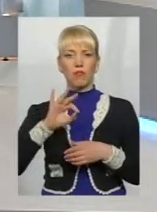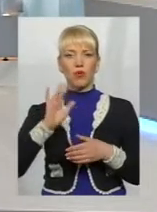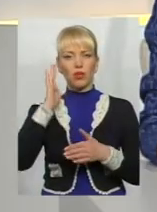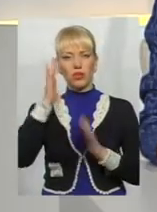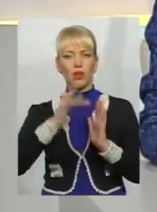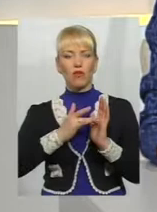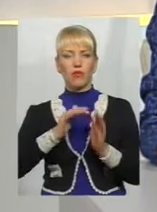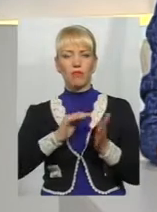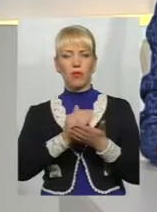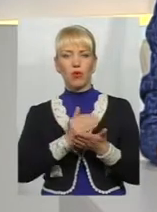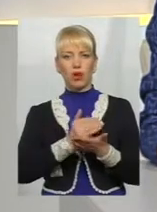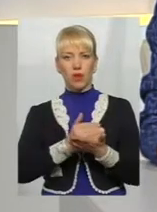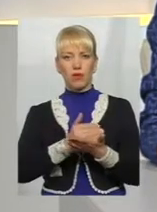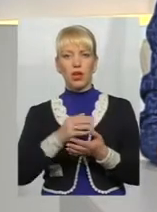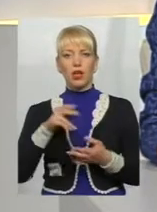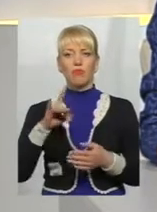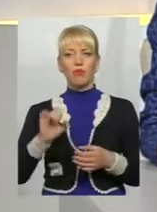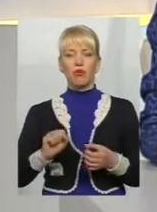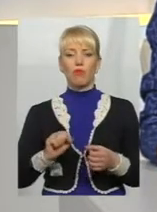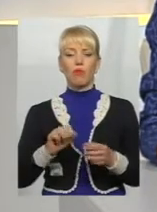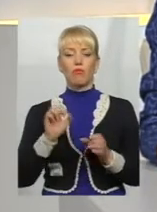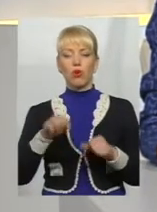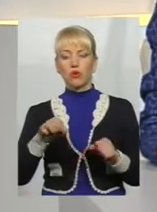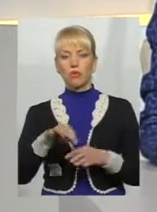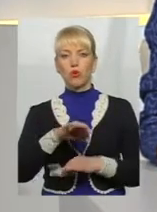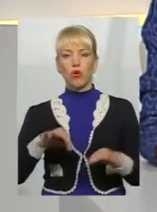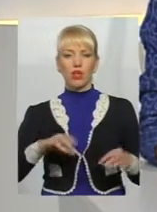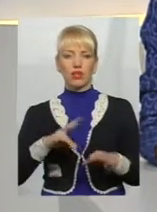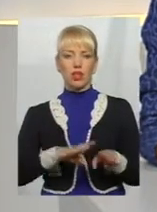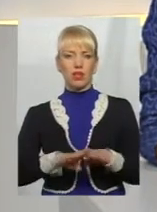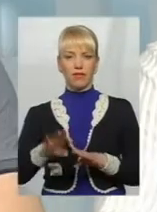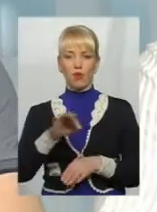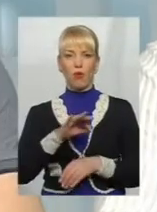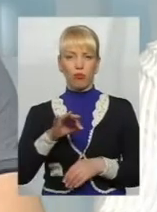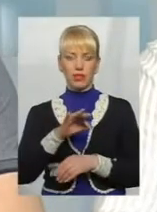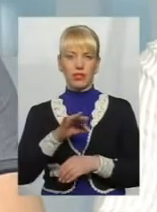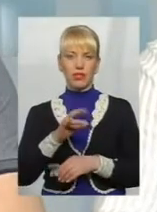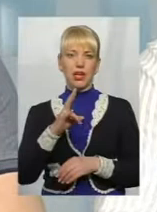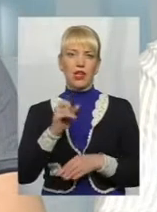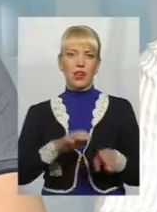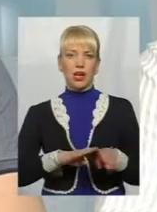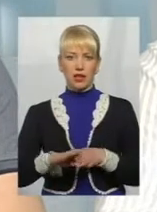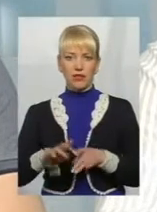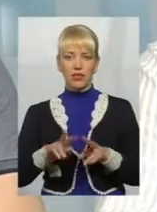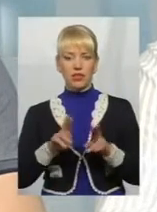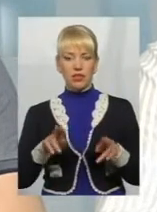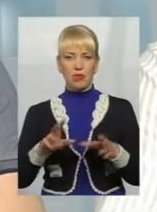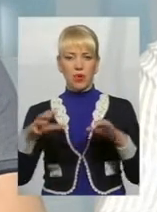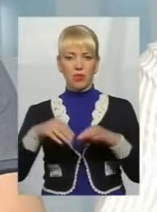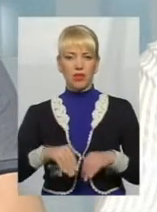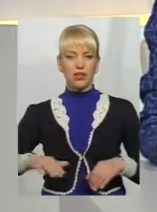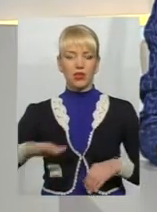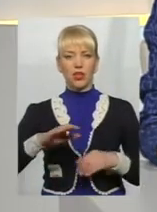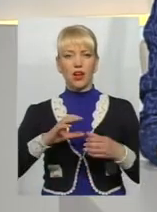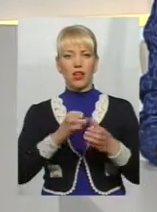програми, цільові, можливо, проекти на рівні області, на рівні тих самих об'єднаних територіальних